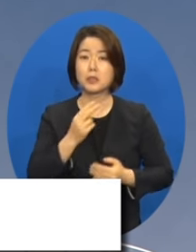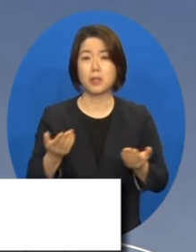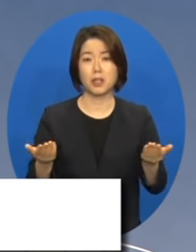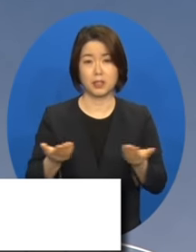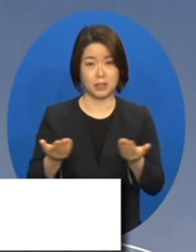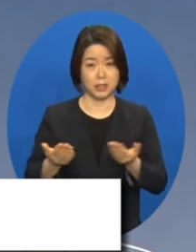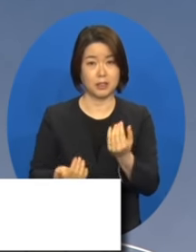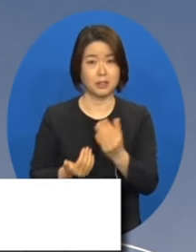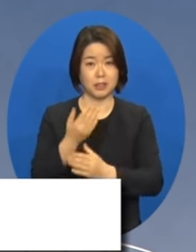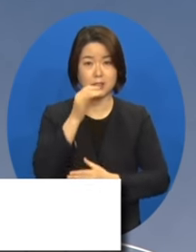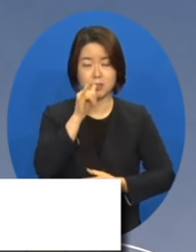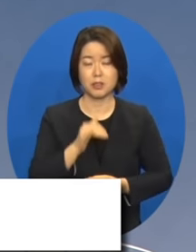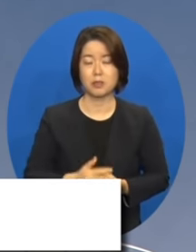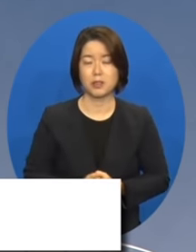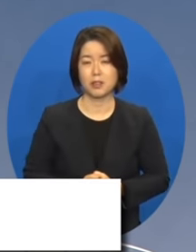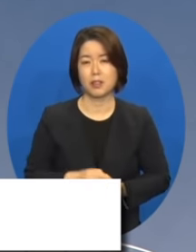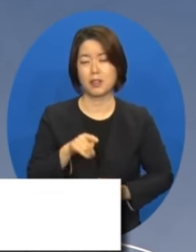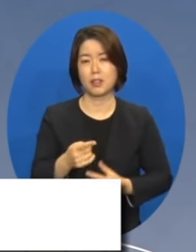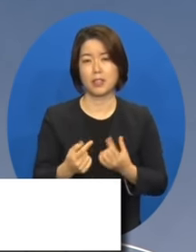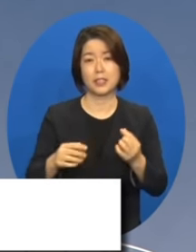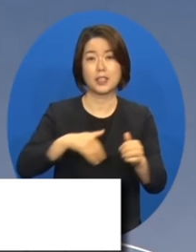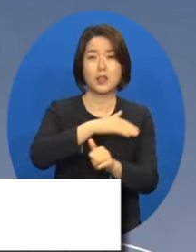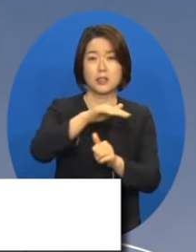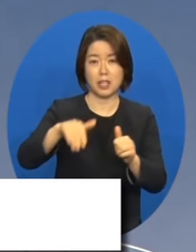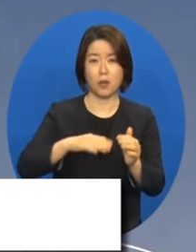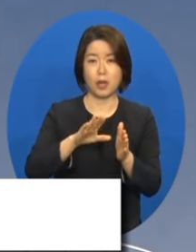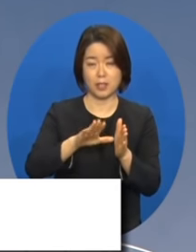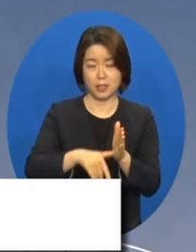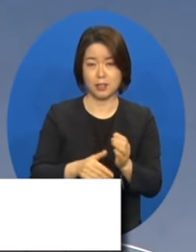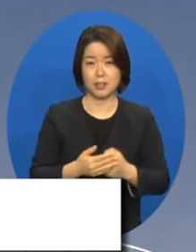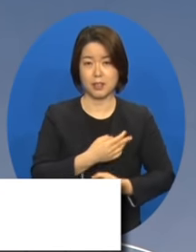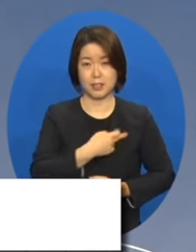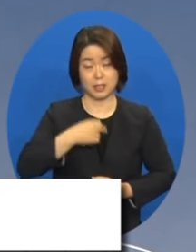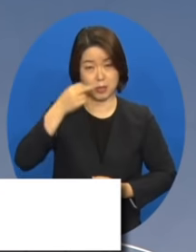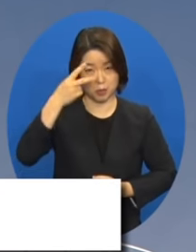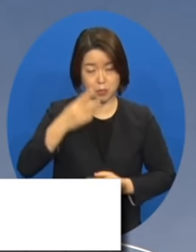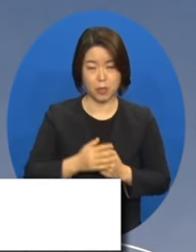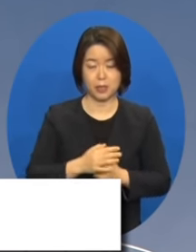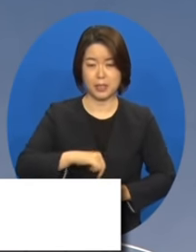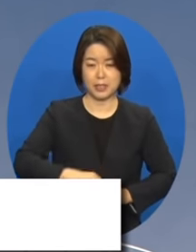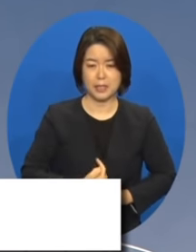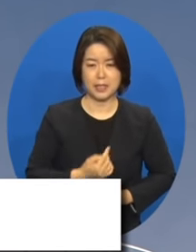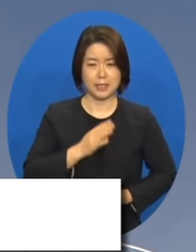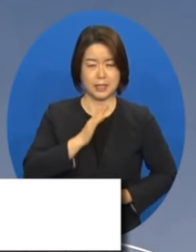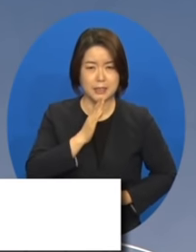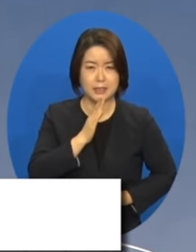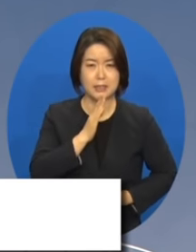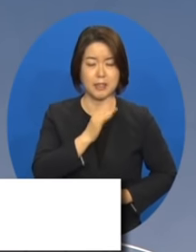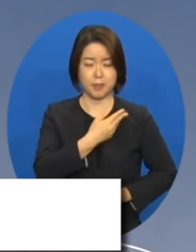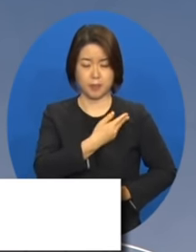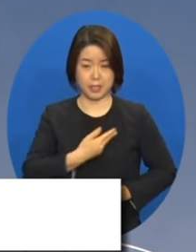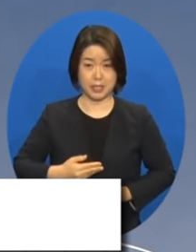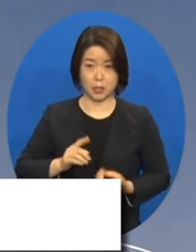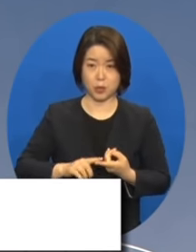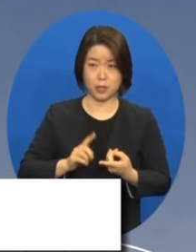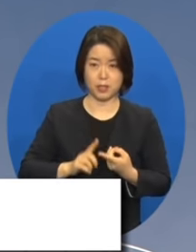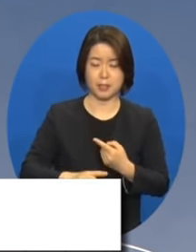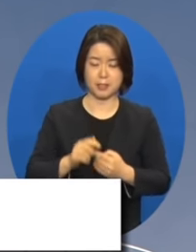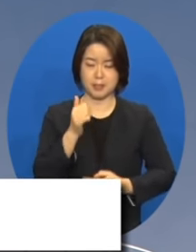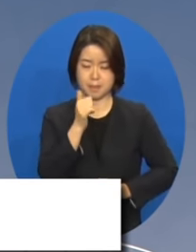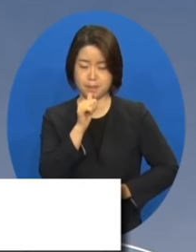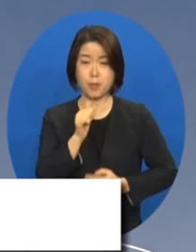있었습니다 자 이런 상황에서 사도 바울이 자기 자신이 진정한 사도 라는 사실을 변호하는